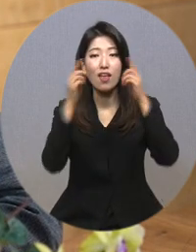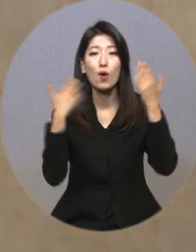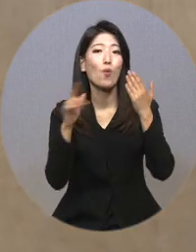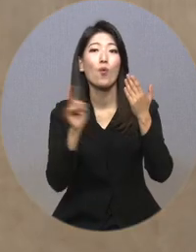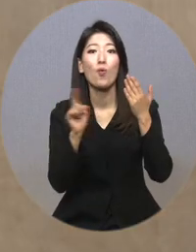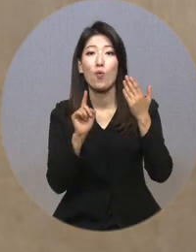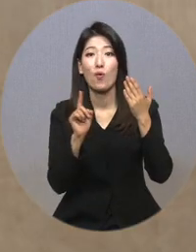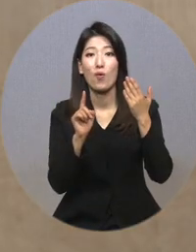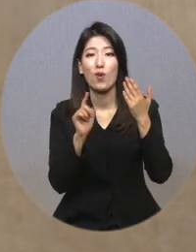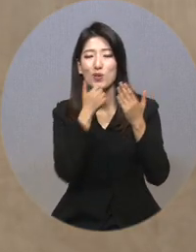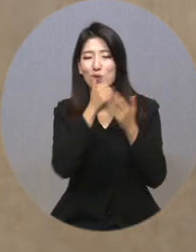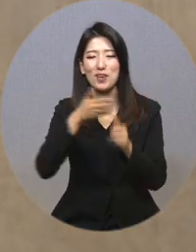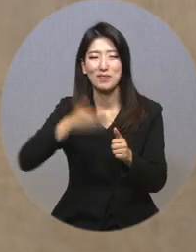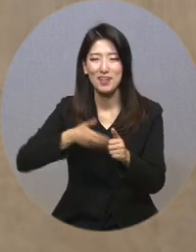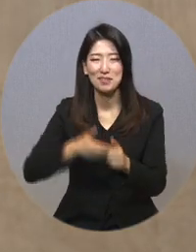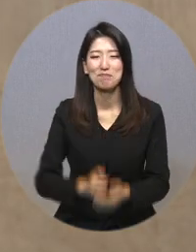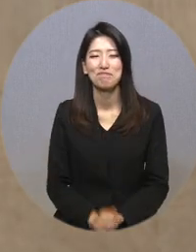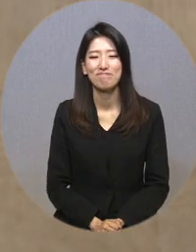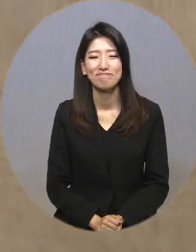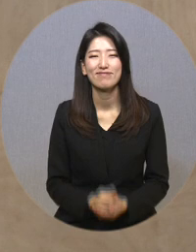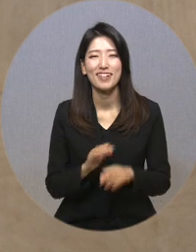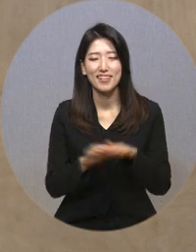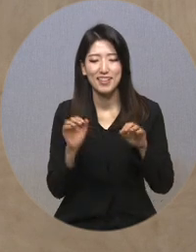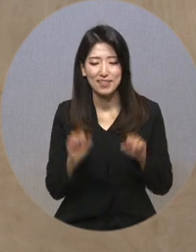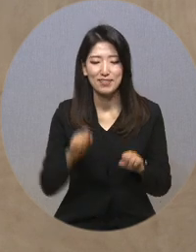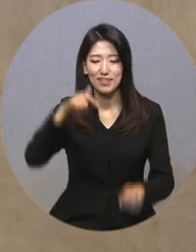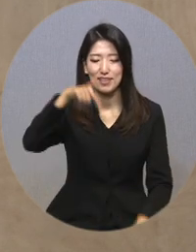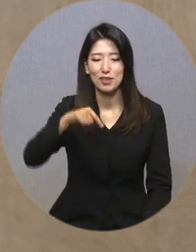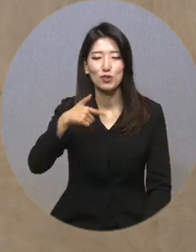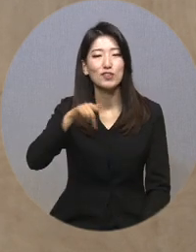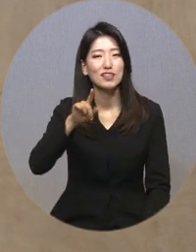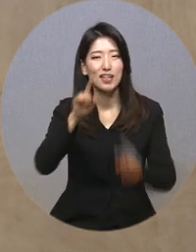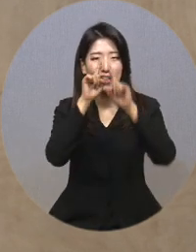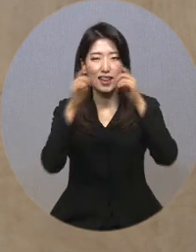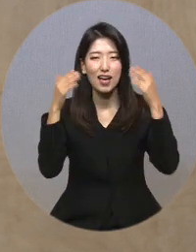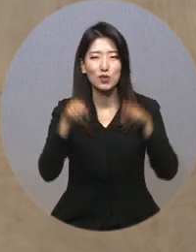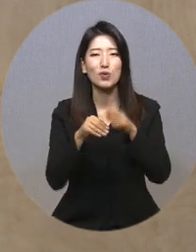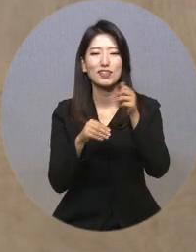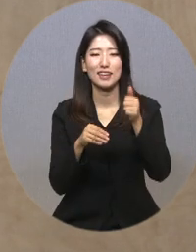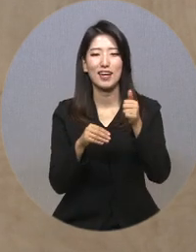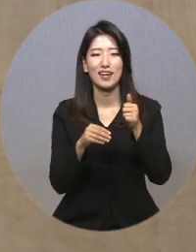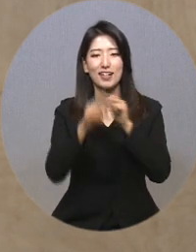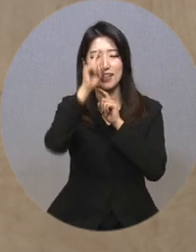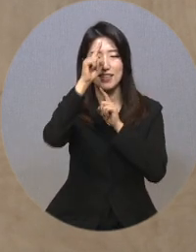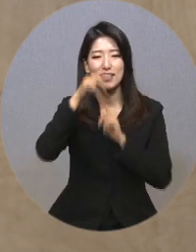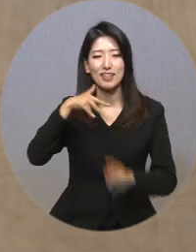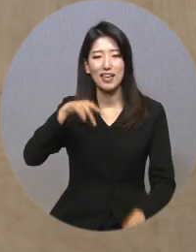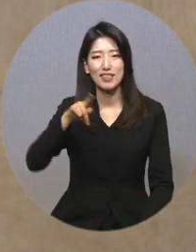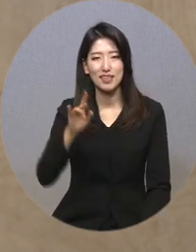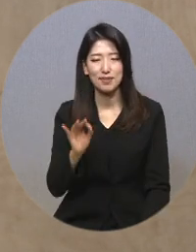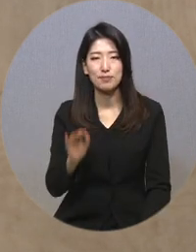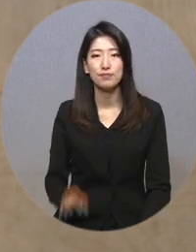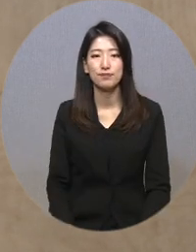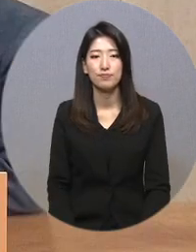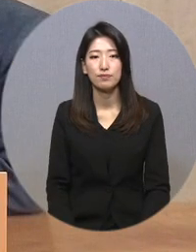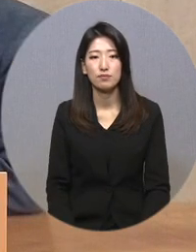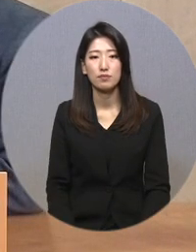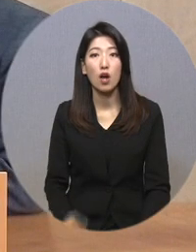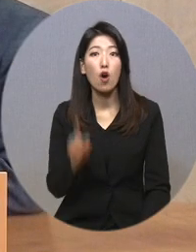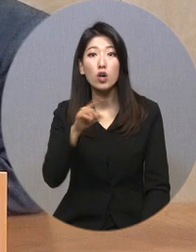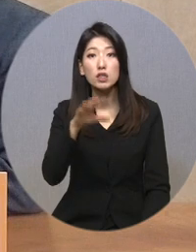부탁드리겠습니다. 예, 안녕하십니까. 예, 군장대학교 총장 이계철입니다. 저희 대학교는 전북 군산에 소재하고